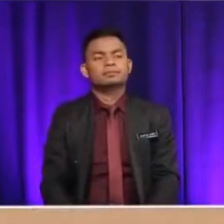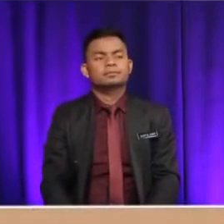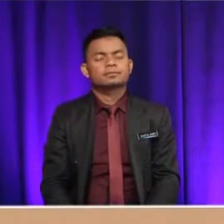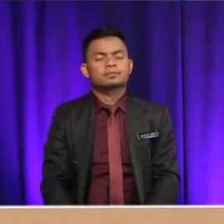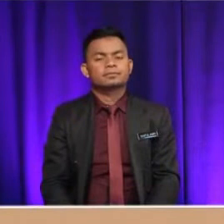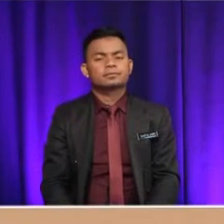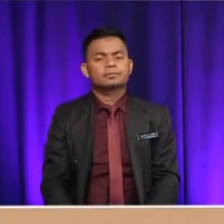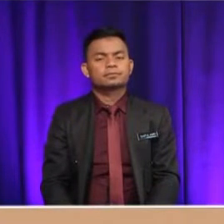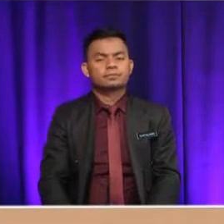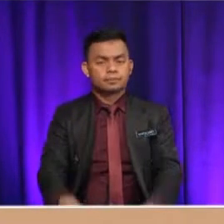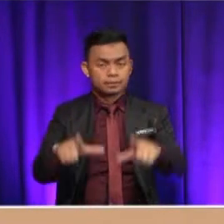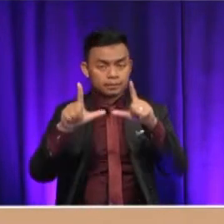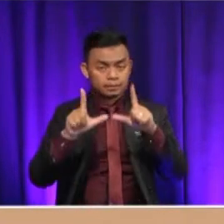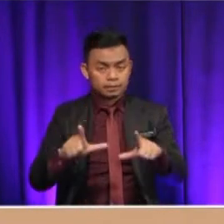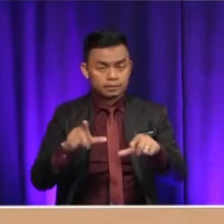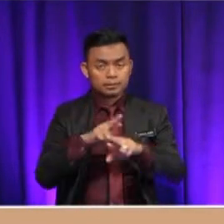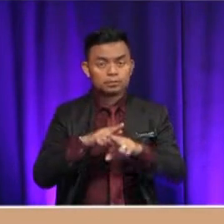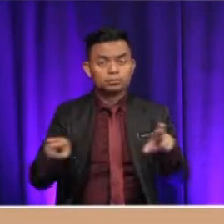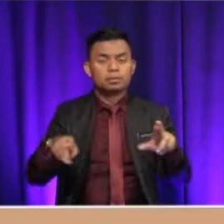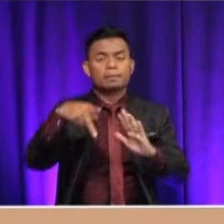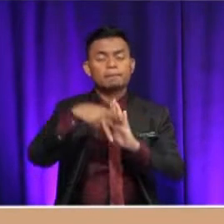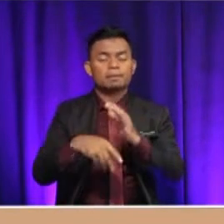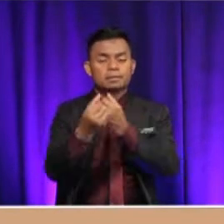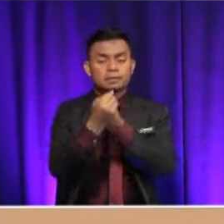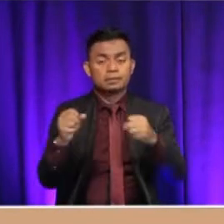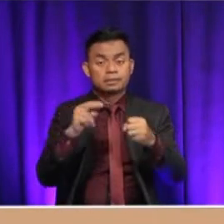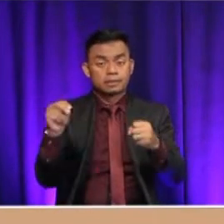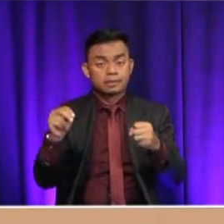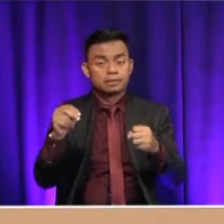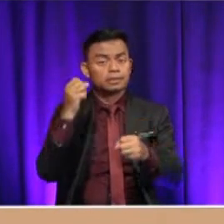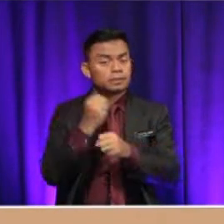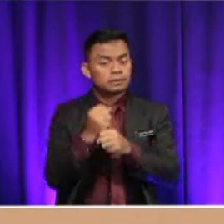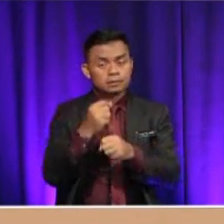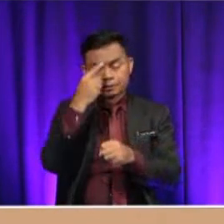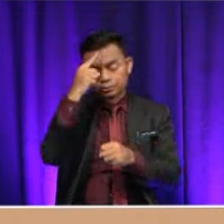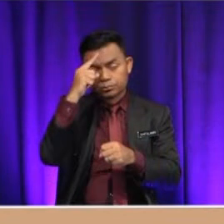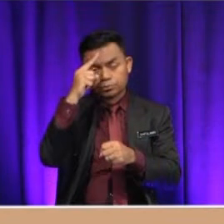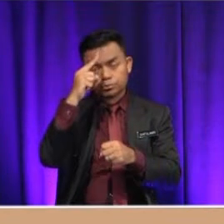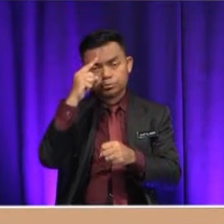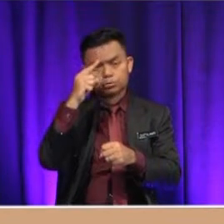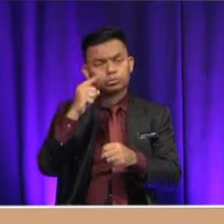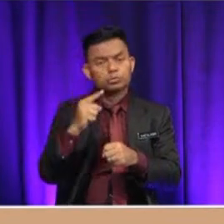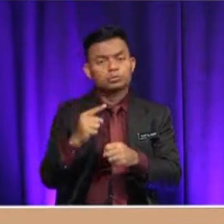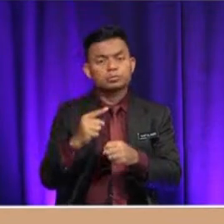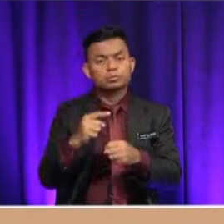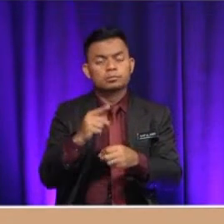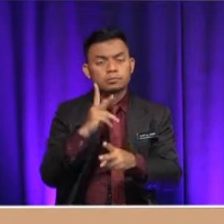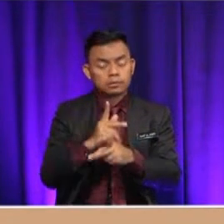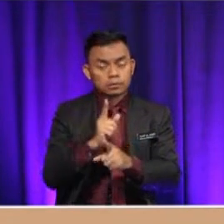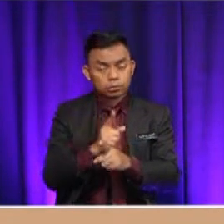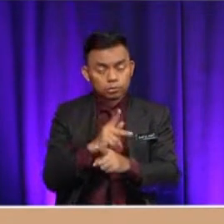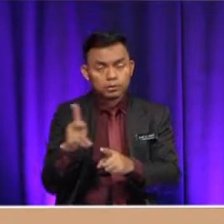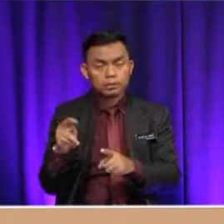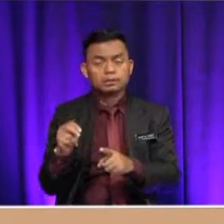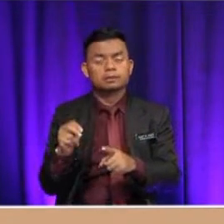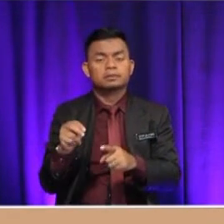kena letak ruang persediaan untuk kerja baik pulih sistem tersebut. Mana tahu tiba-tiba bocor Sean, tak